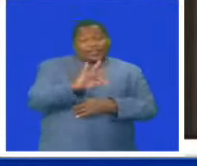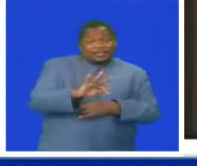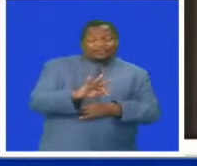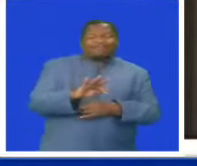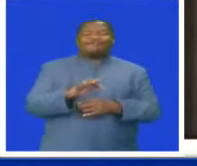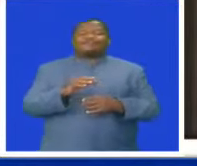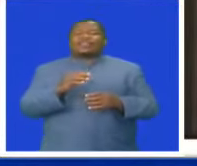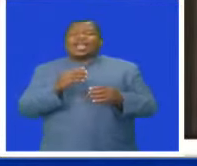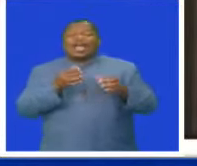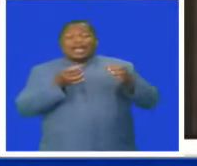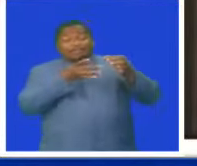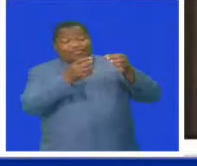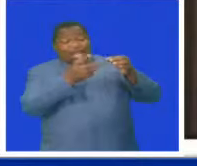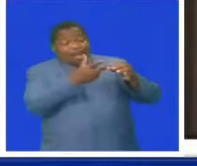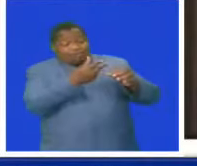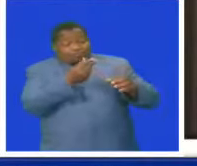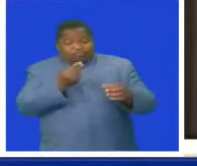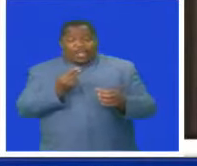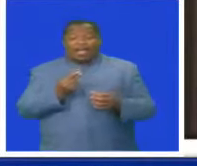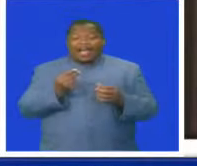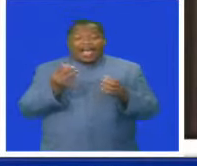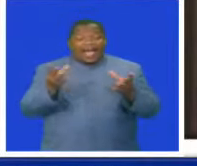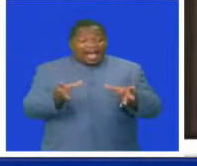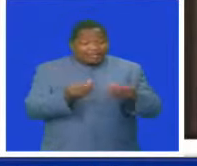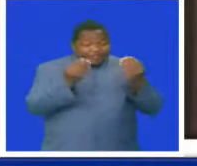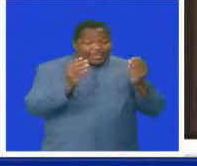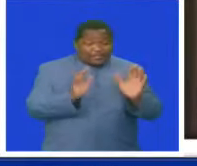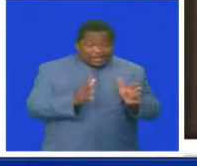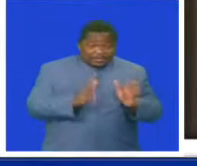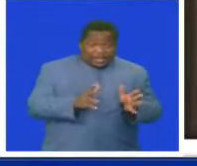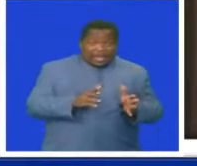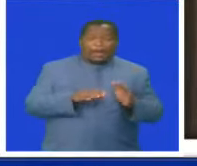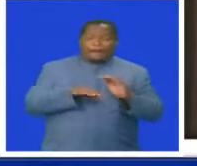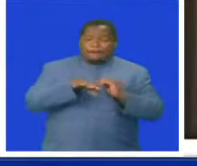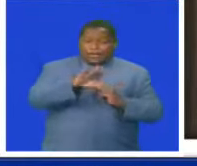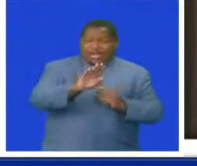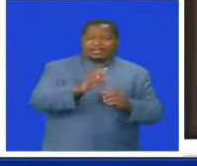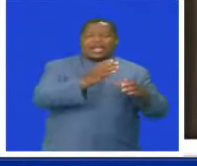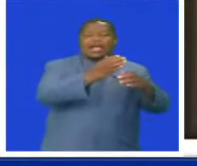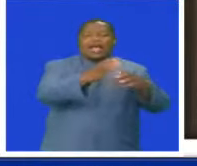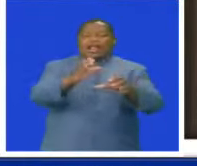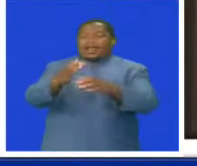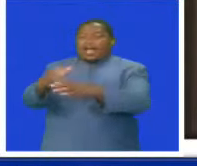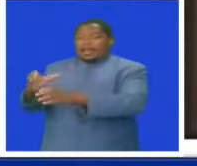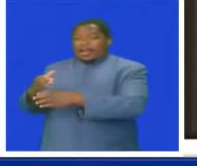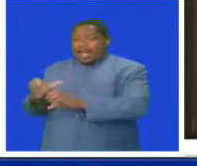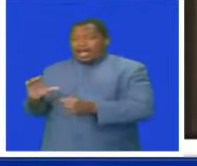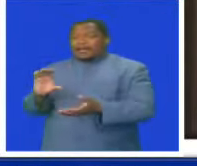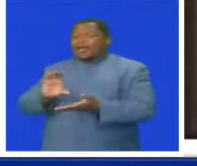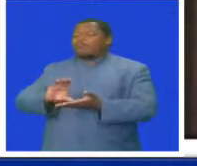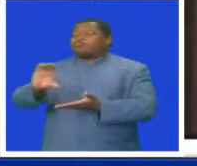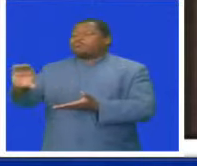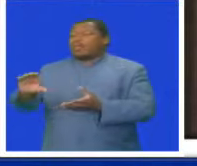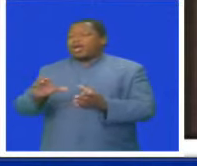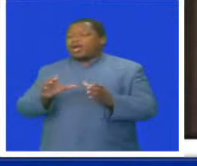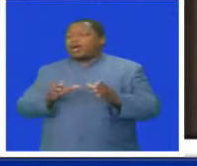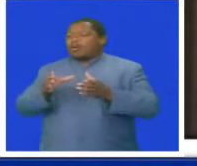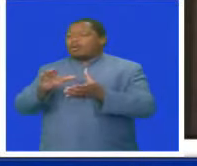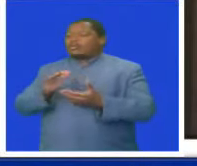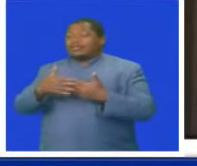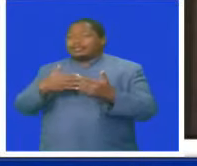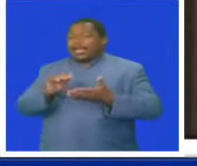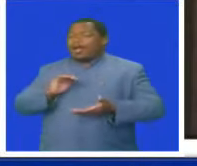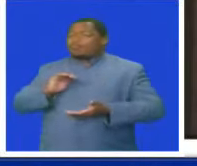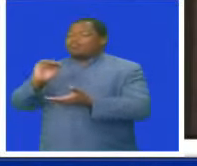ngamave fairly so that lala banemali labafaka imali ye research ku vaccine kungabi ngibo bodwa labagodlako. Nathi